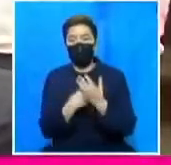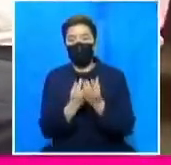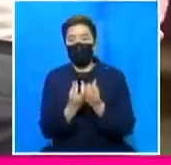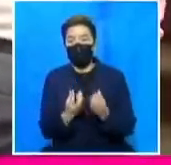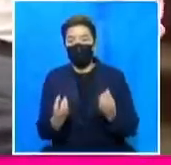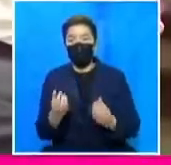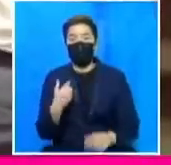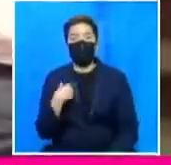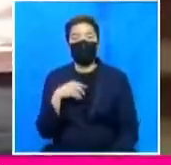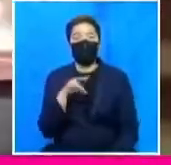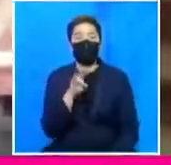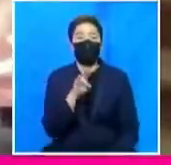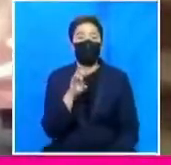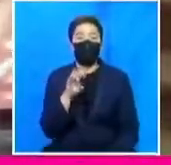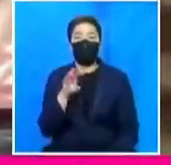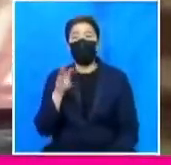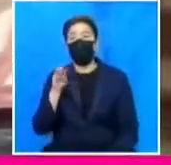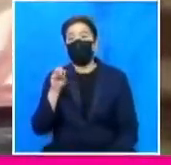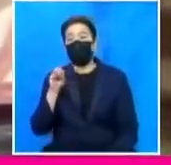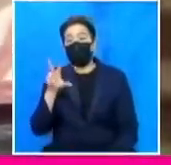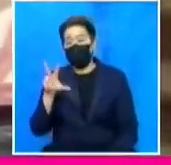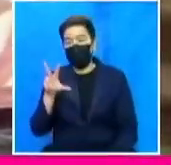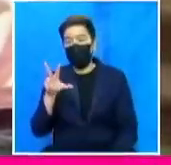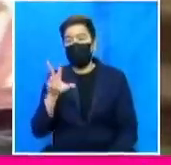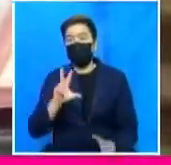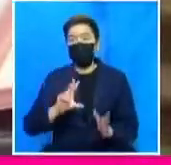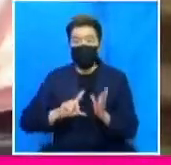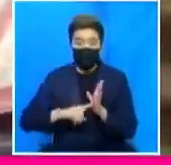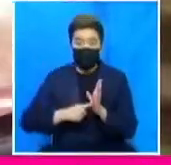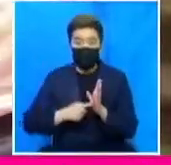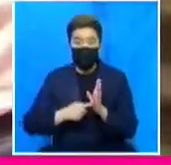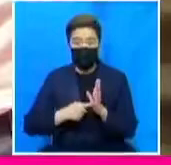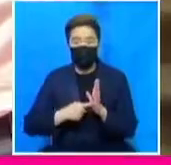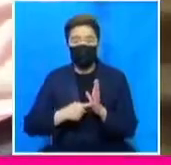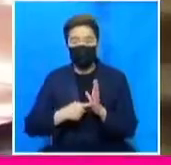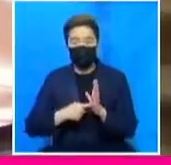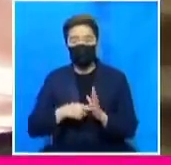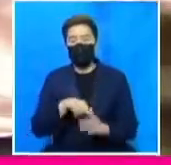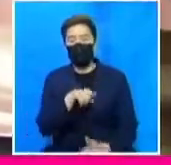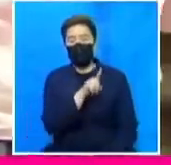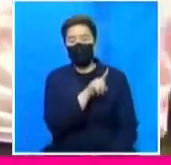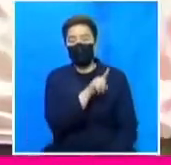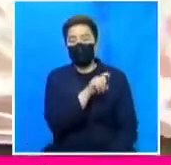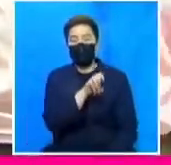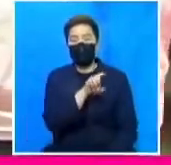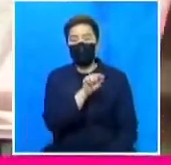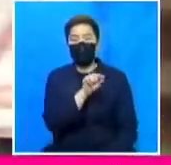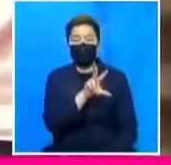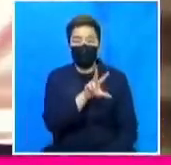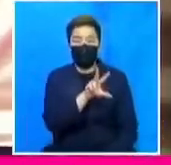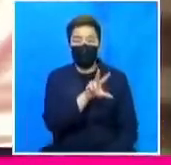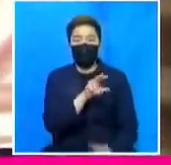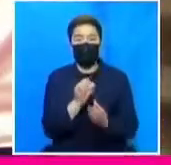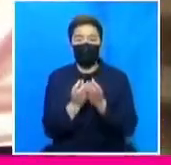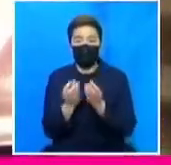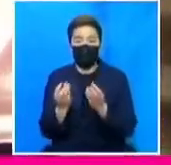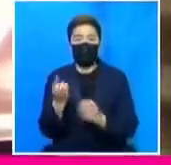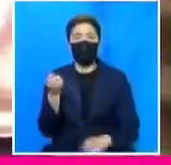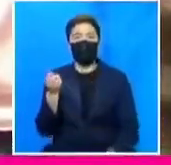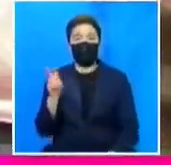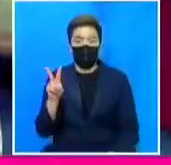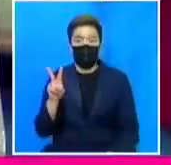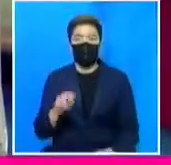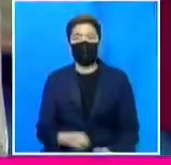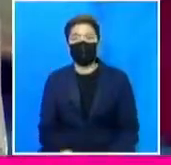น763ลูกโดยเริ่มตั้งแต่งวดที่123จำนวน12ลู